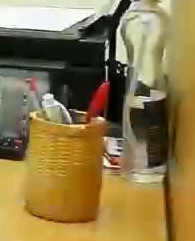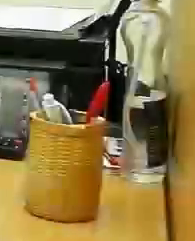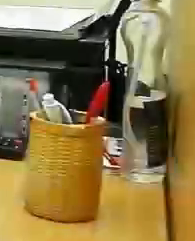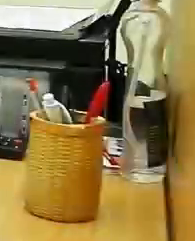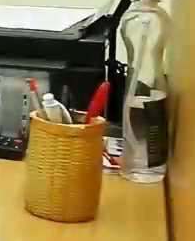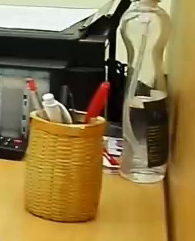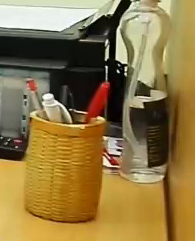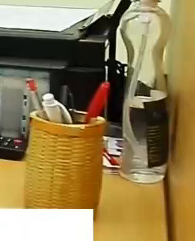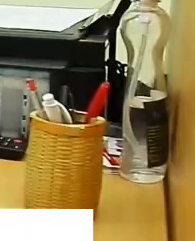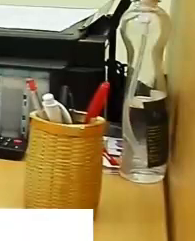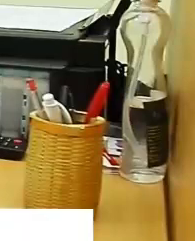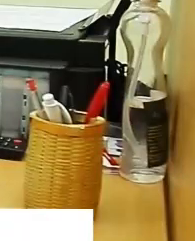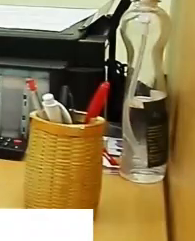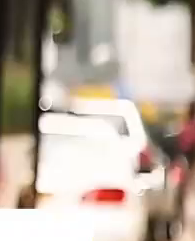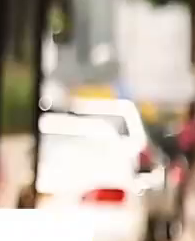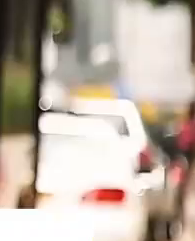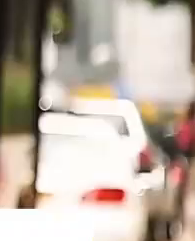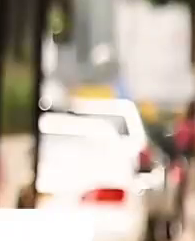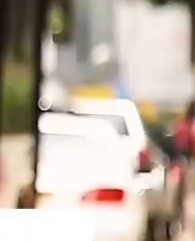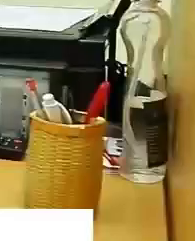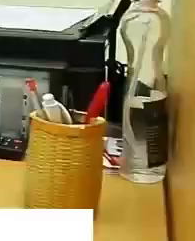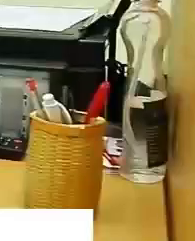Alo, Emma, sava, umeze neza?